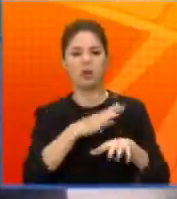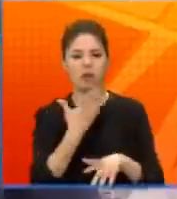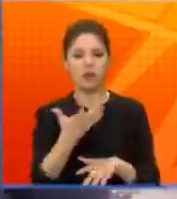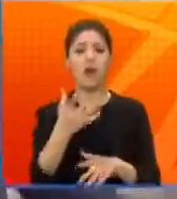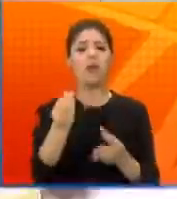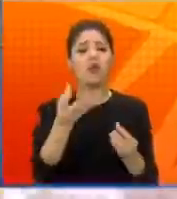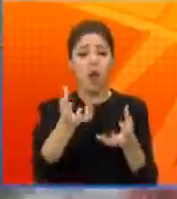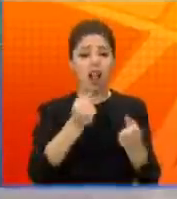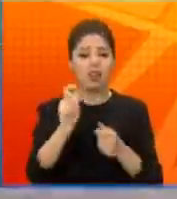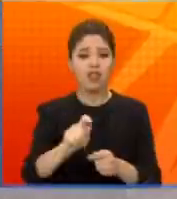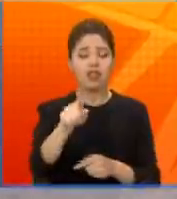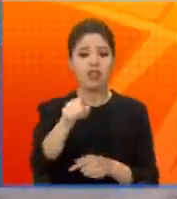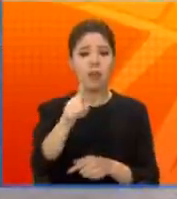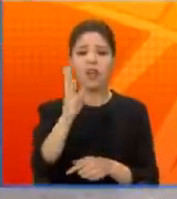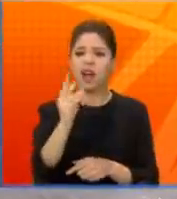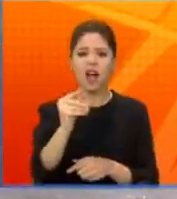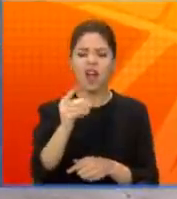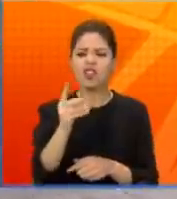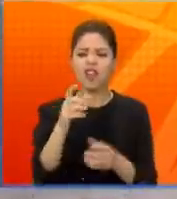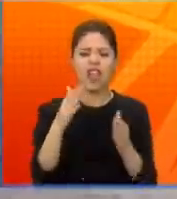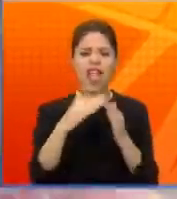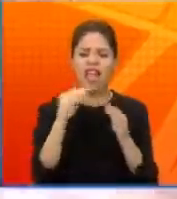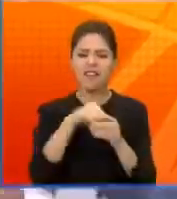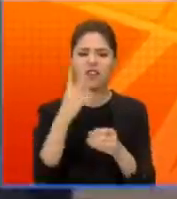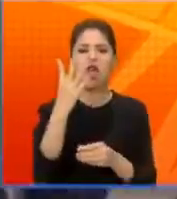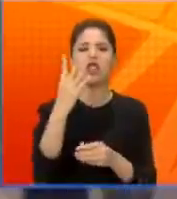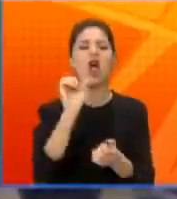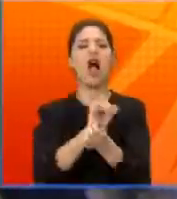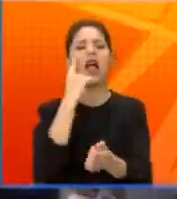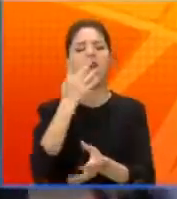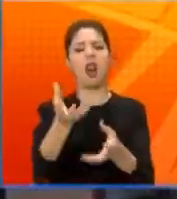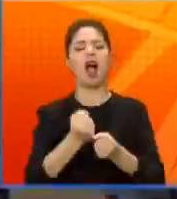yapmışsınız. Evet. Kaç eve yaptınız bunları? 4 da ayrı.